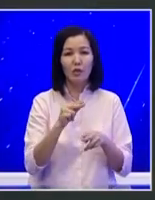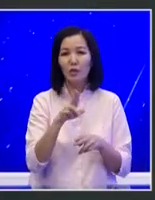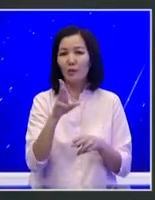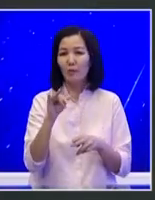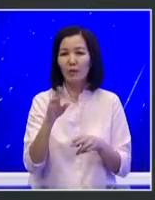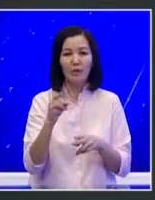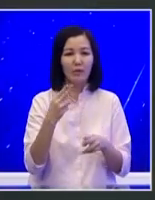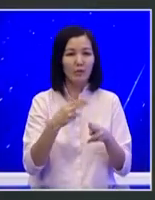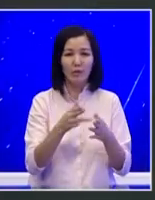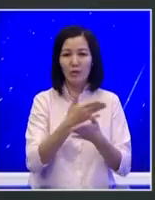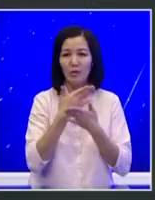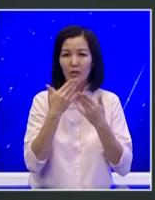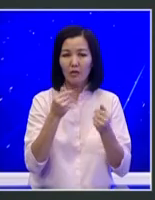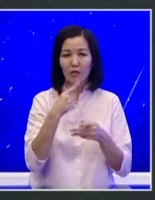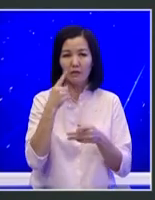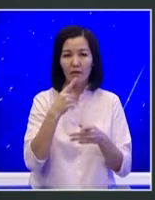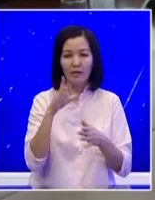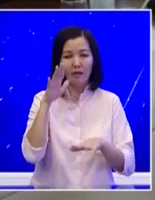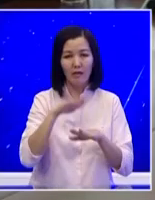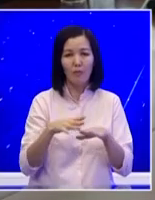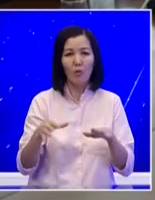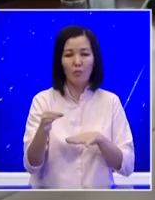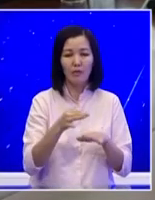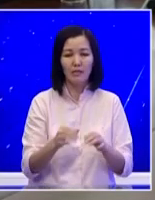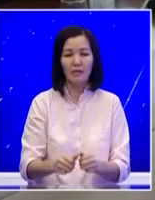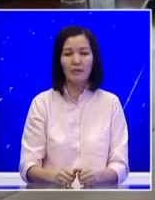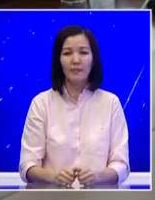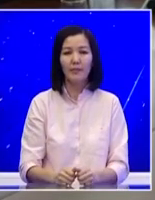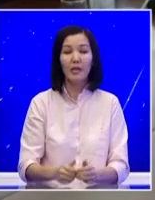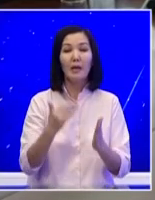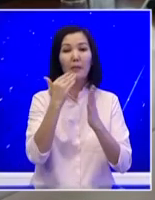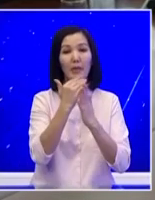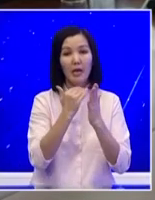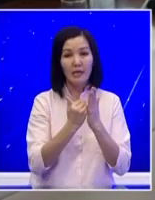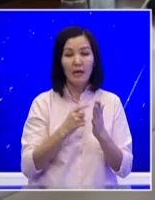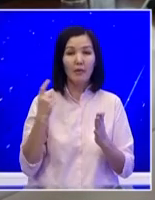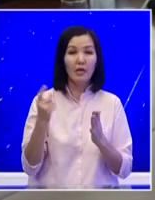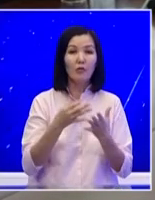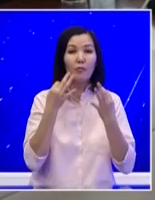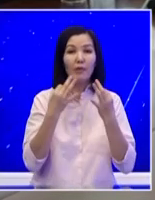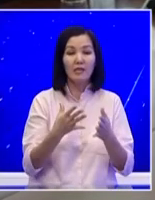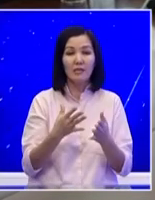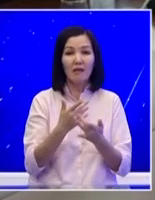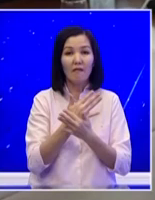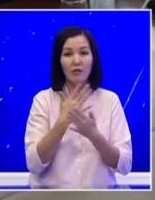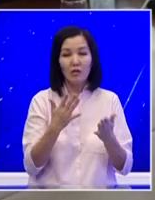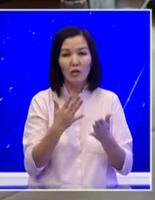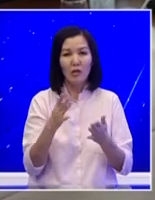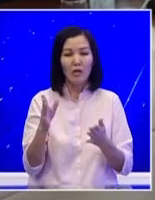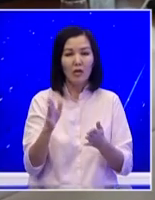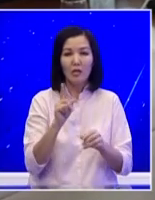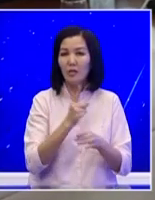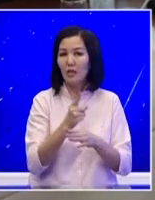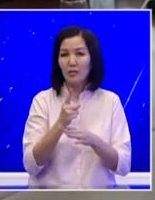стать преградой, отметил Амандык Баталов. Вот эти вот программы «Экономика простых вещей» никто их не останавливал,